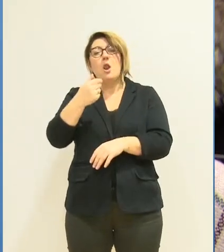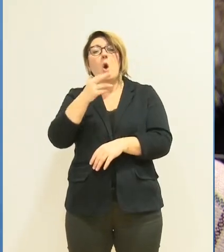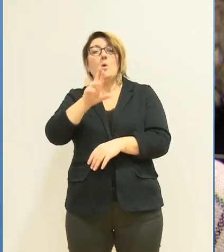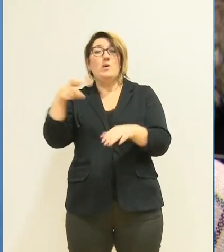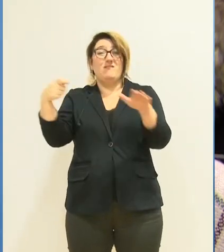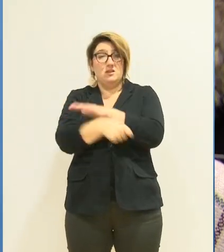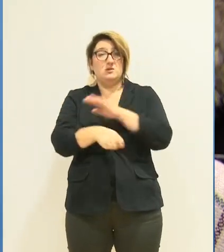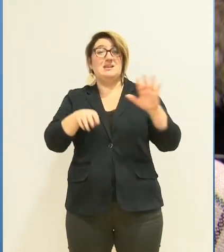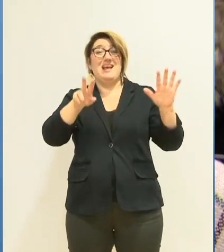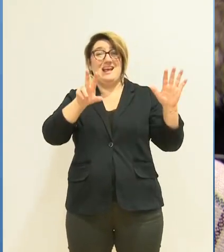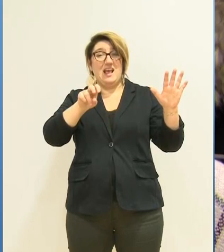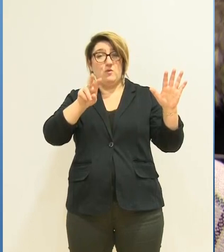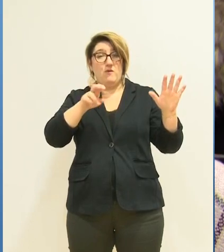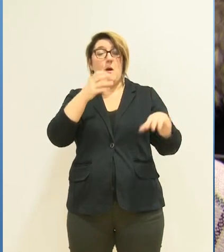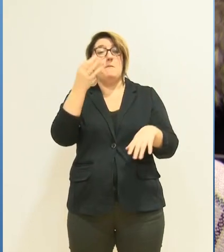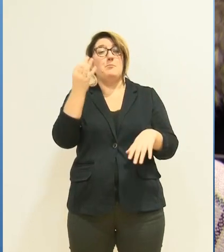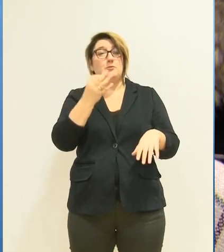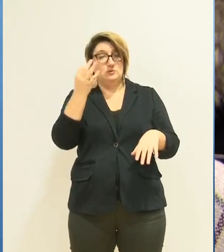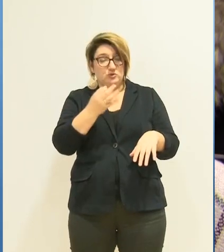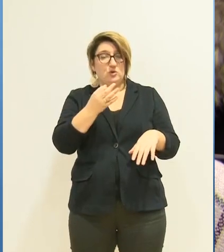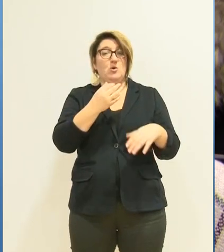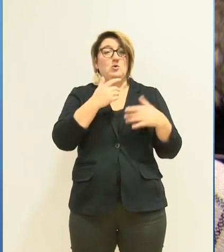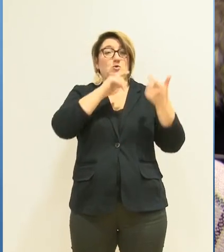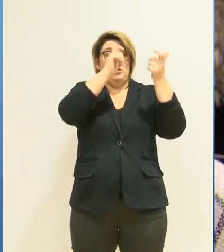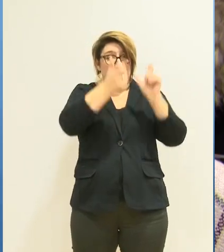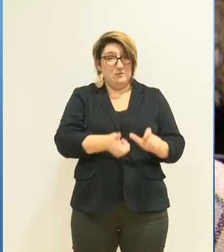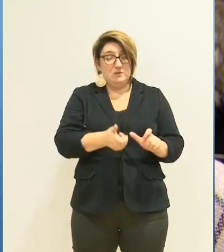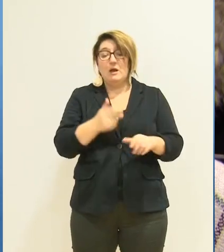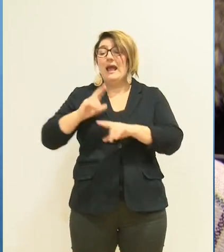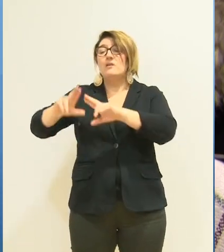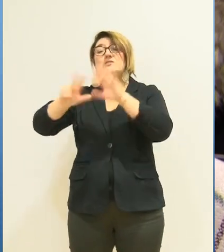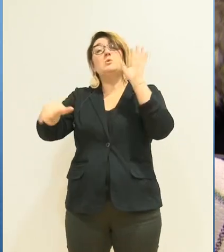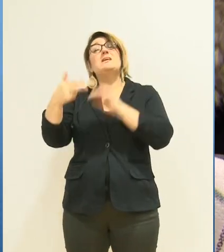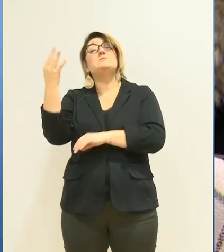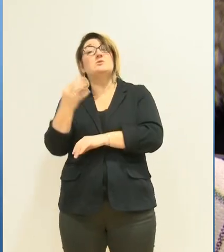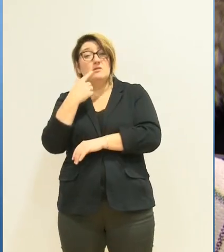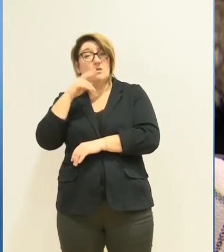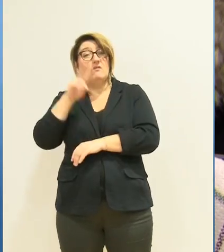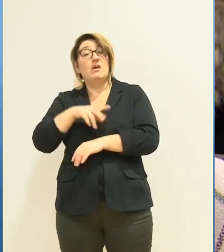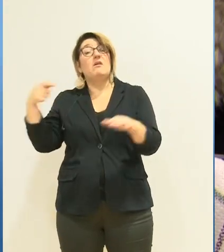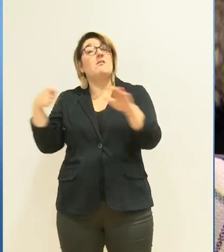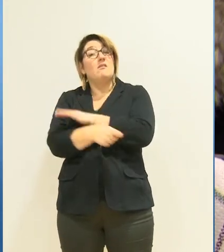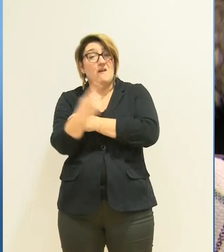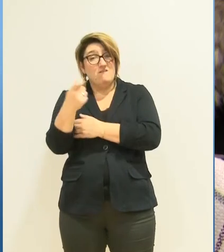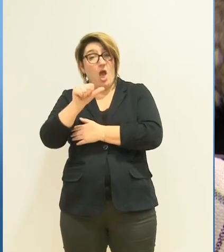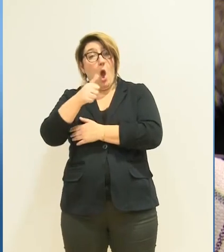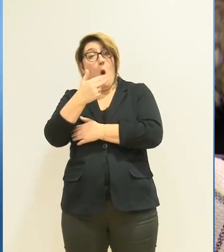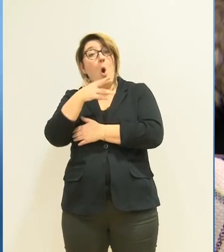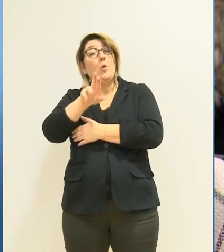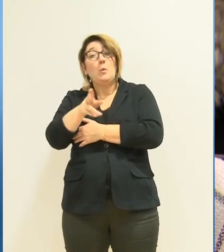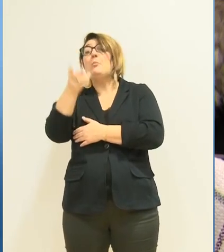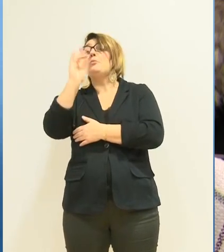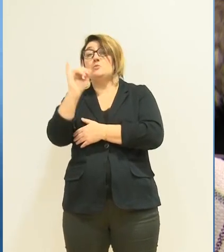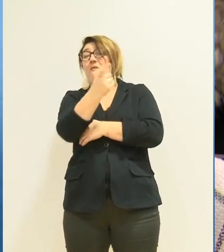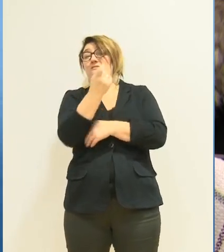90% démolition est à 13% des rénovations donc c'est pas la rue qui finance les rénovations majoritairement ce sont les bailleurs et vous savez